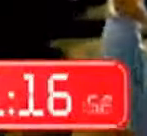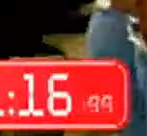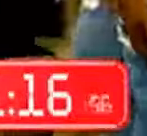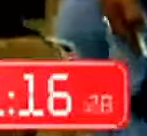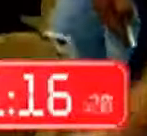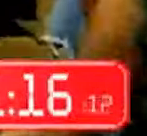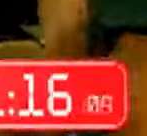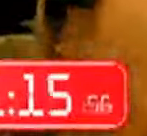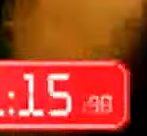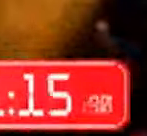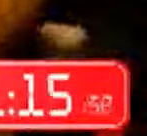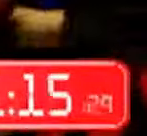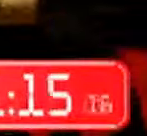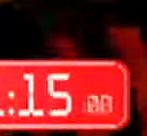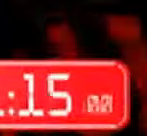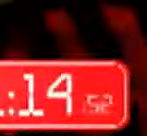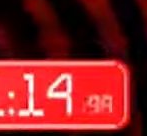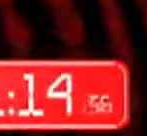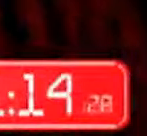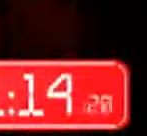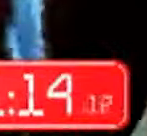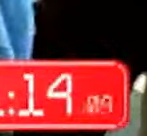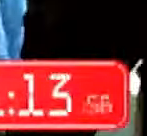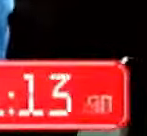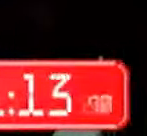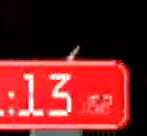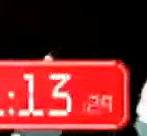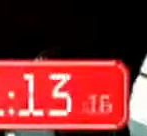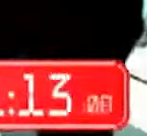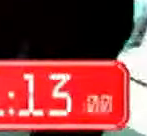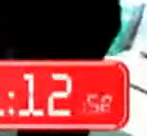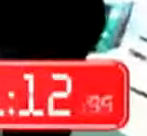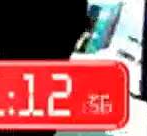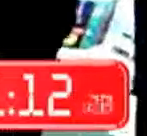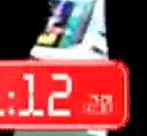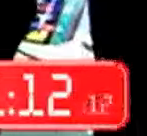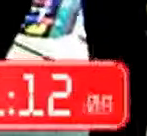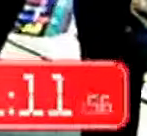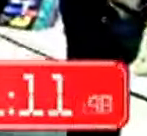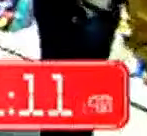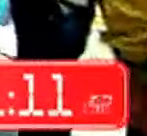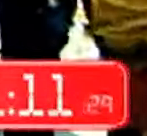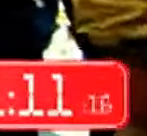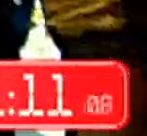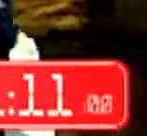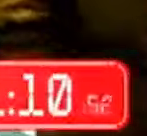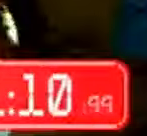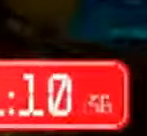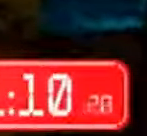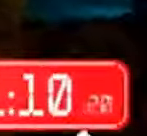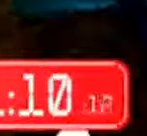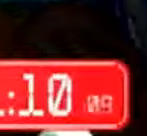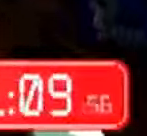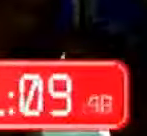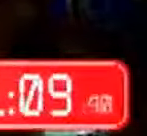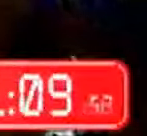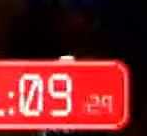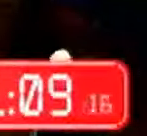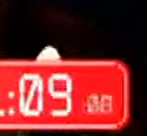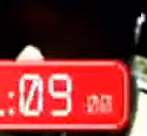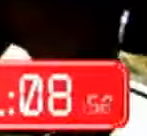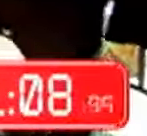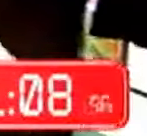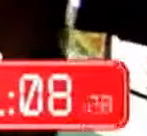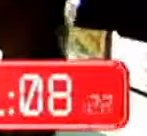na marami pa rin mga Pinoy ang tutungo rito, hindi lamang para magbasa ng libre, kundi para bumili ng